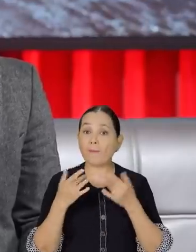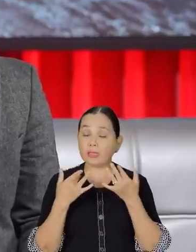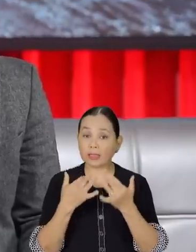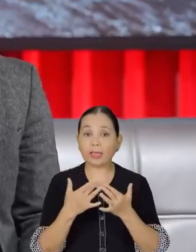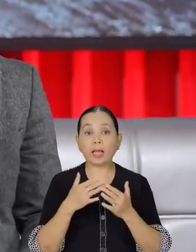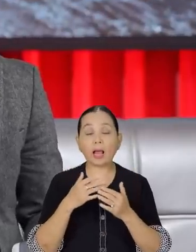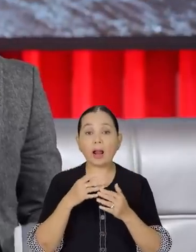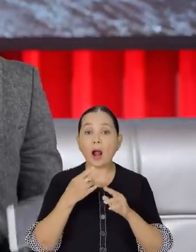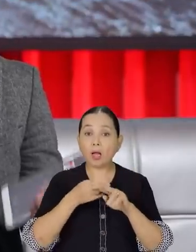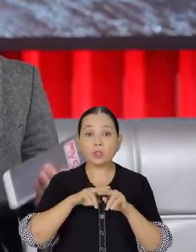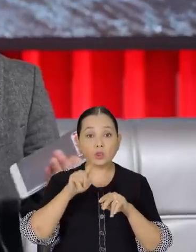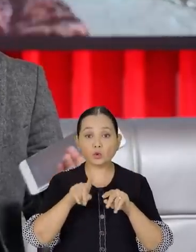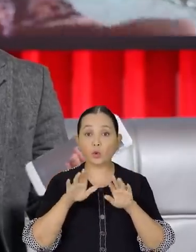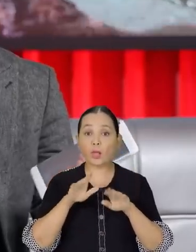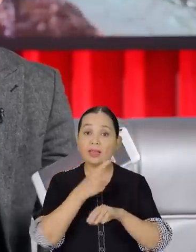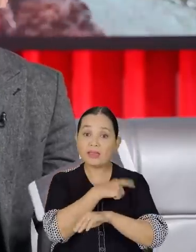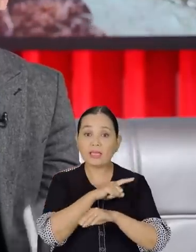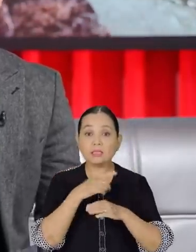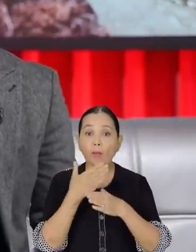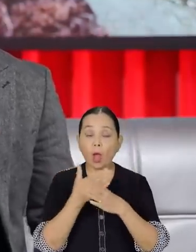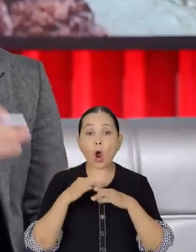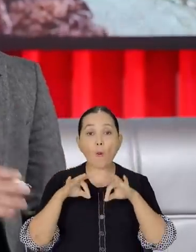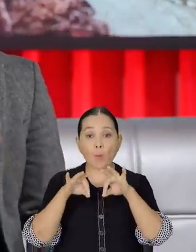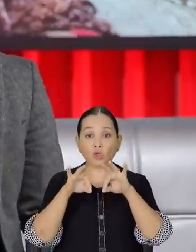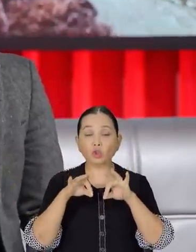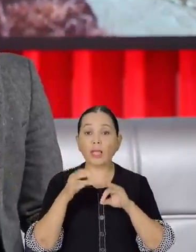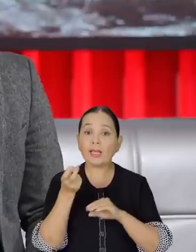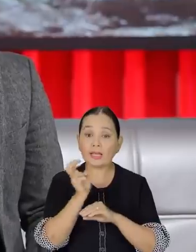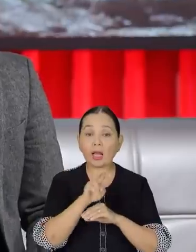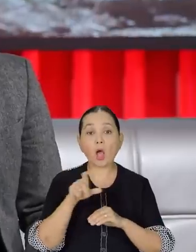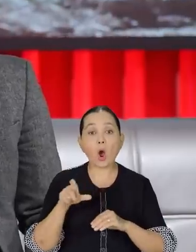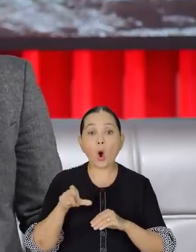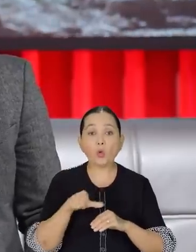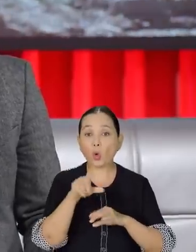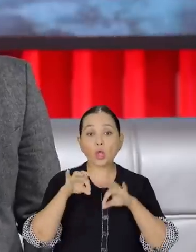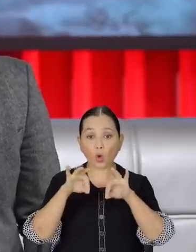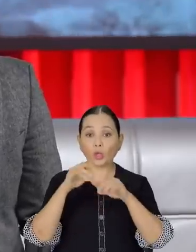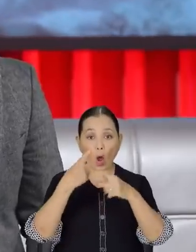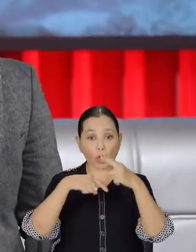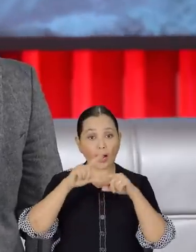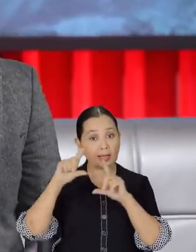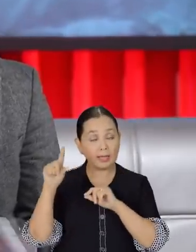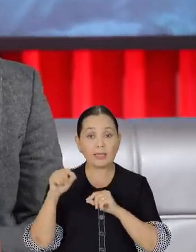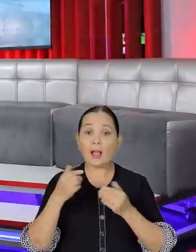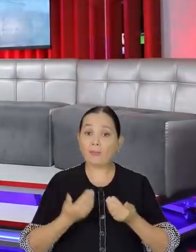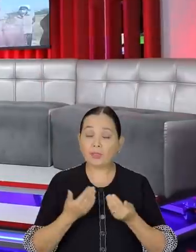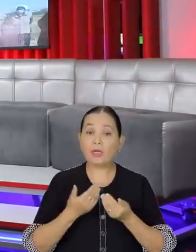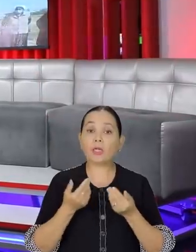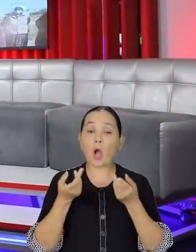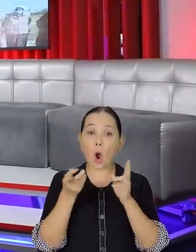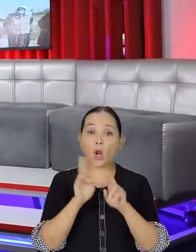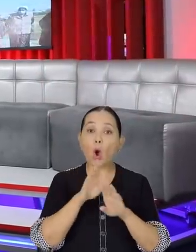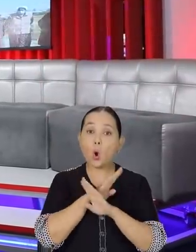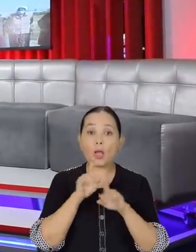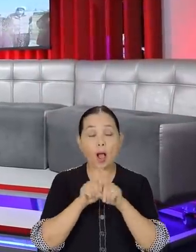talabligi dastidan ana shu yerga tez tibbiy yordam mashinasi kelib, yo'ldan o'tay olmay orqaga qaytib ketgan. Tiriklar qolib,